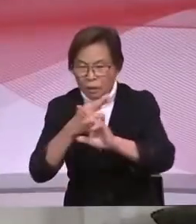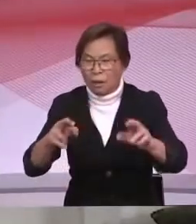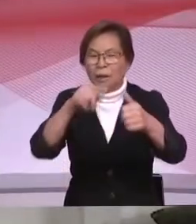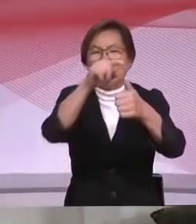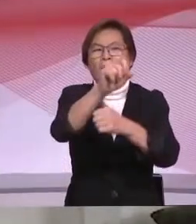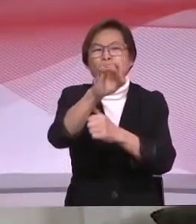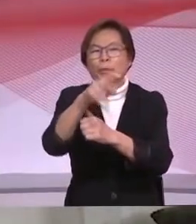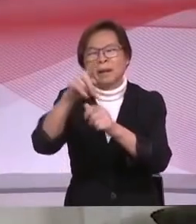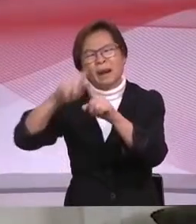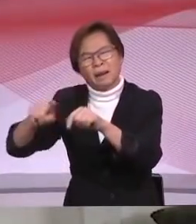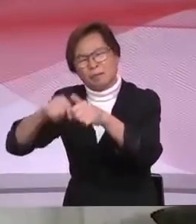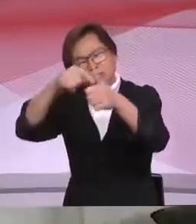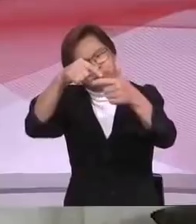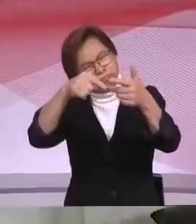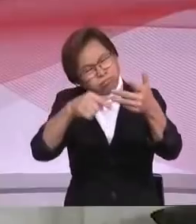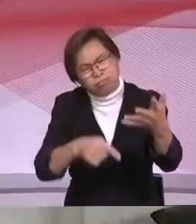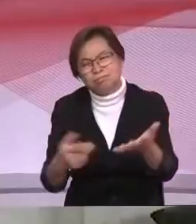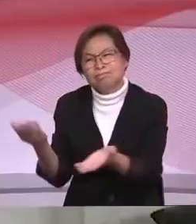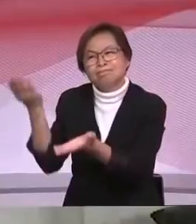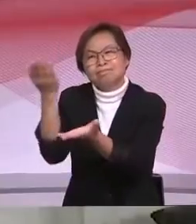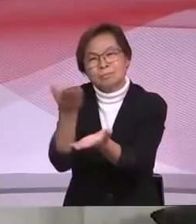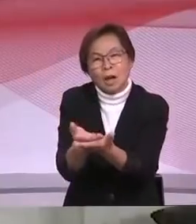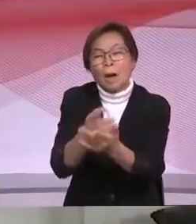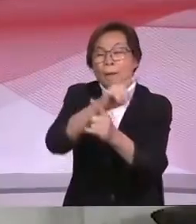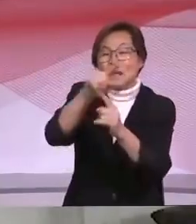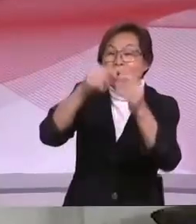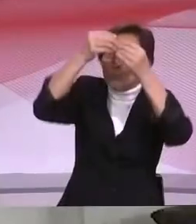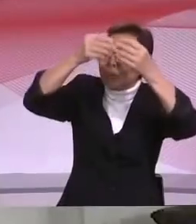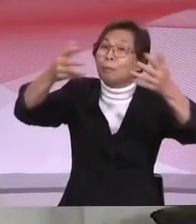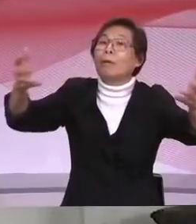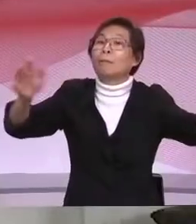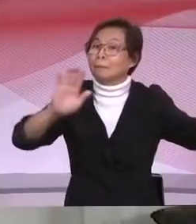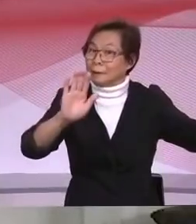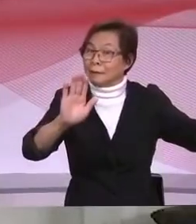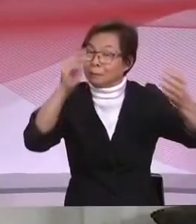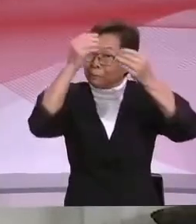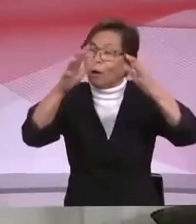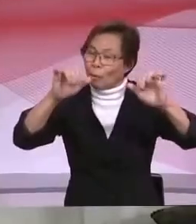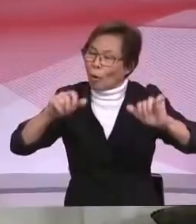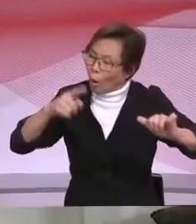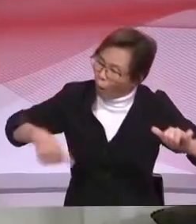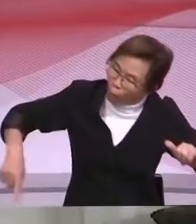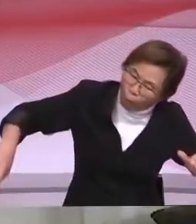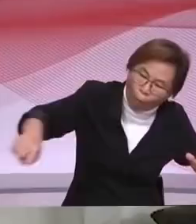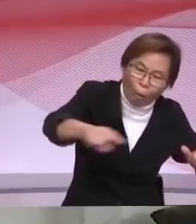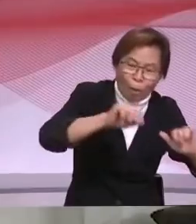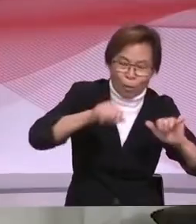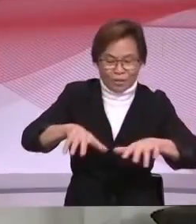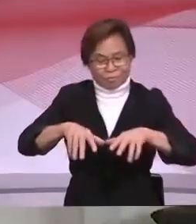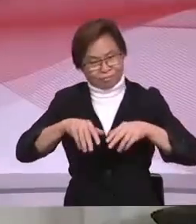lagi yang dicadangkan supaya apabila kita umum nanti ianya boleh diterima oleh